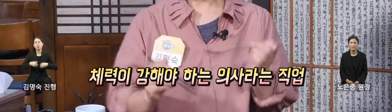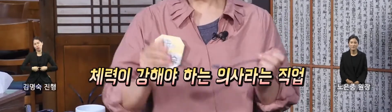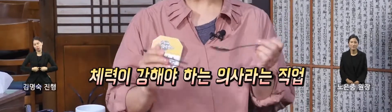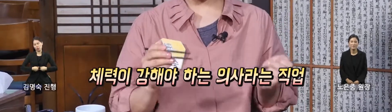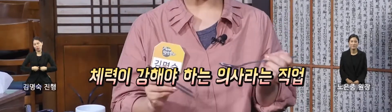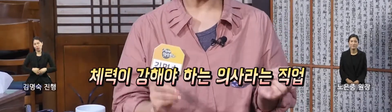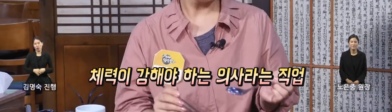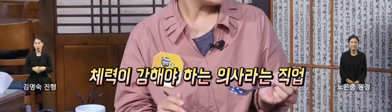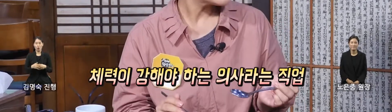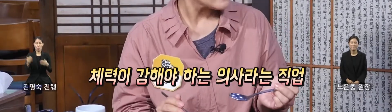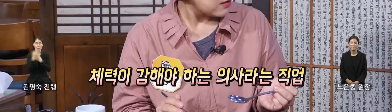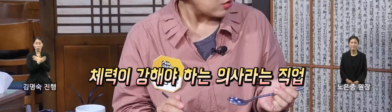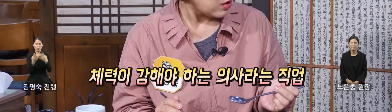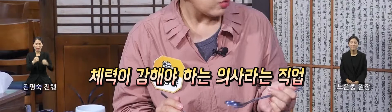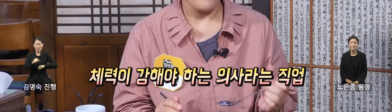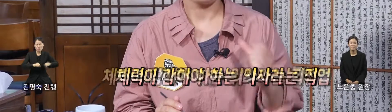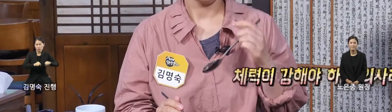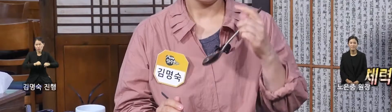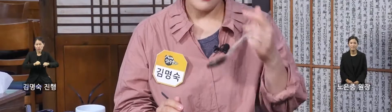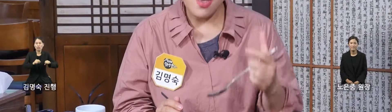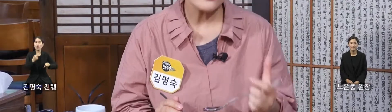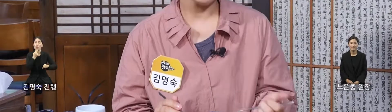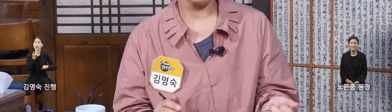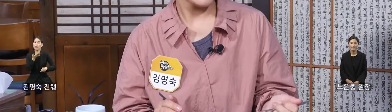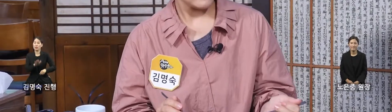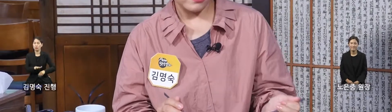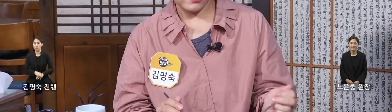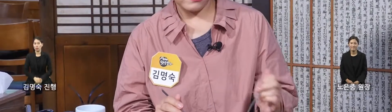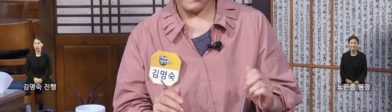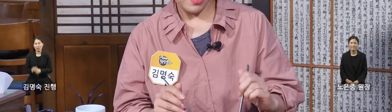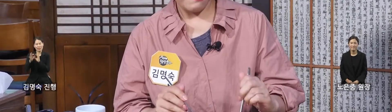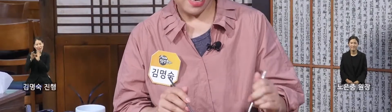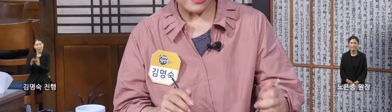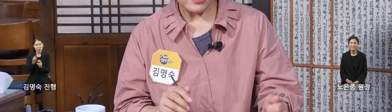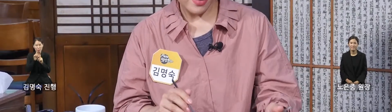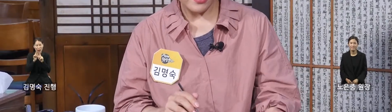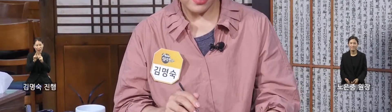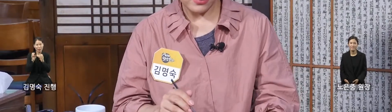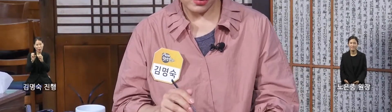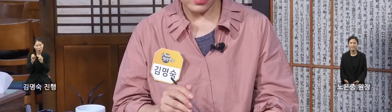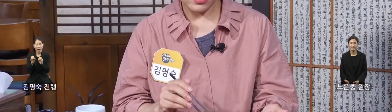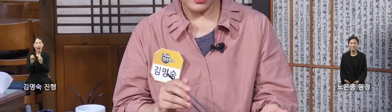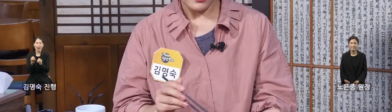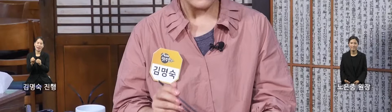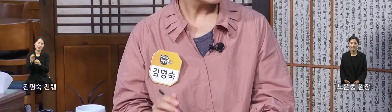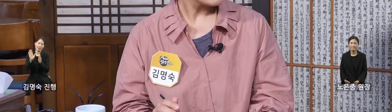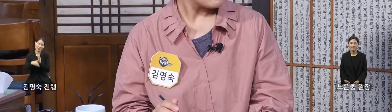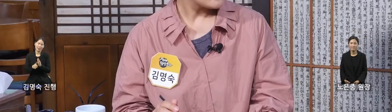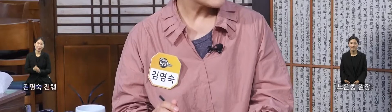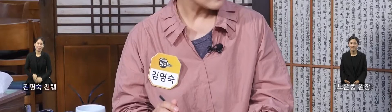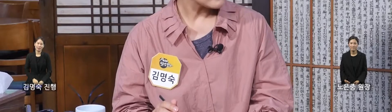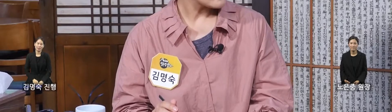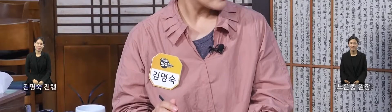그러니까 몸을 많이 움직이지 않더라도 계속 막 말을 해야 되는 경우는